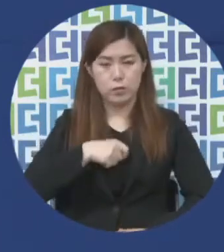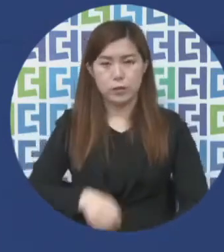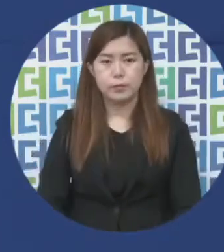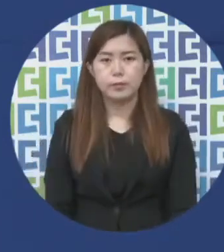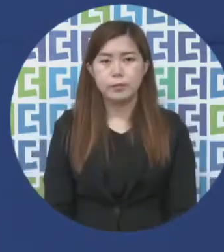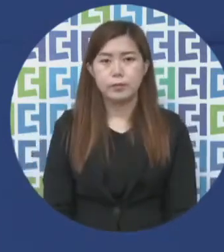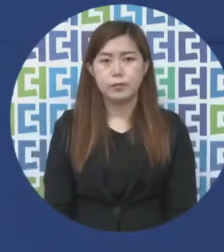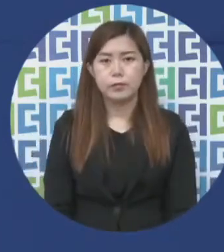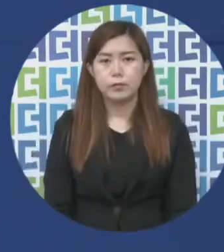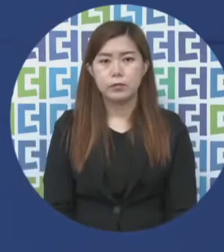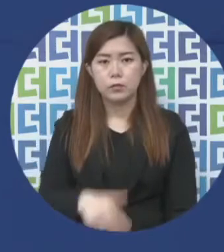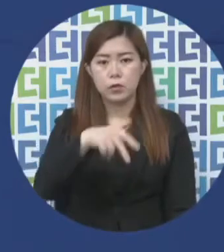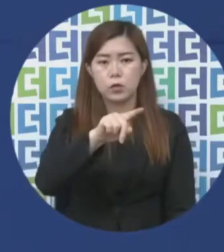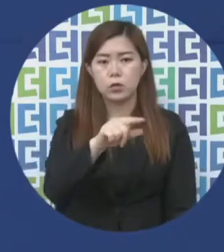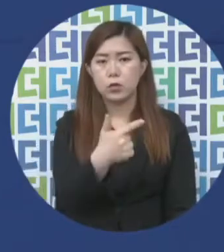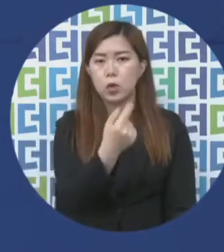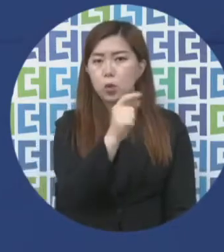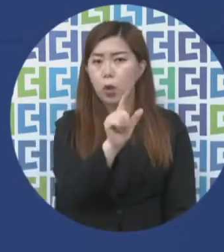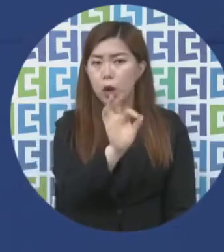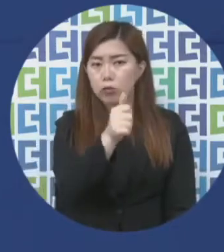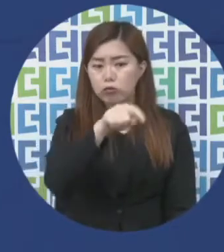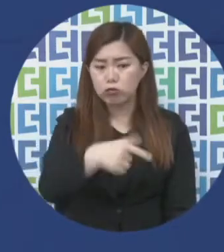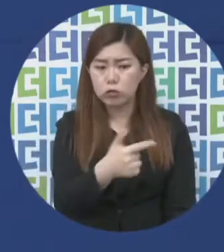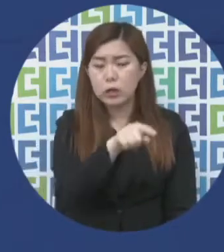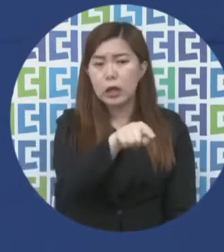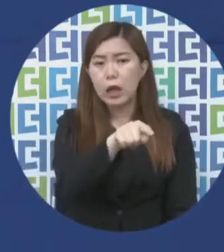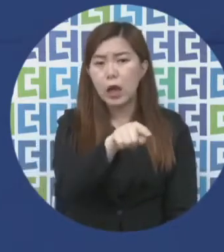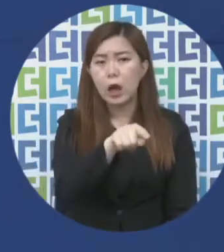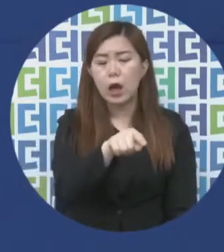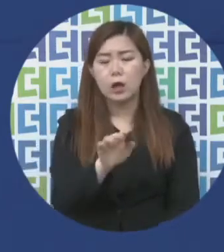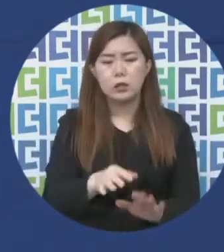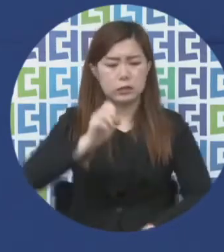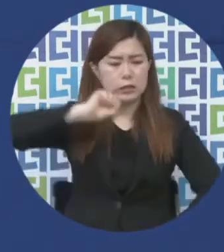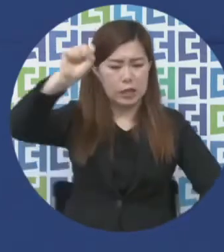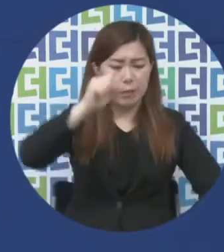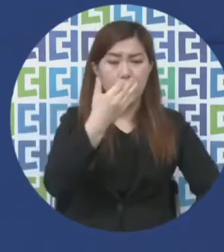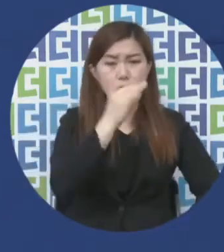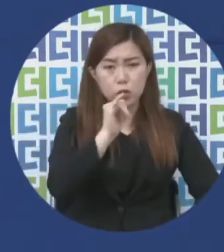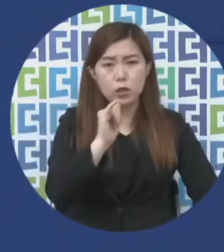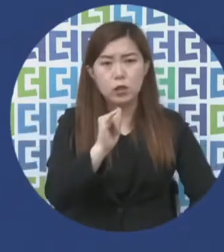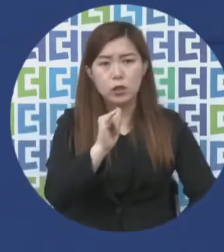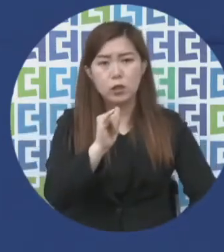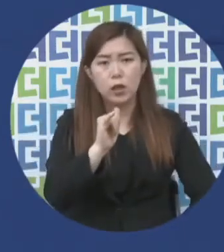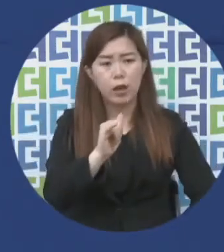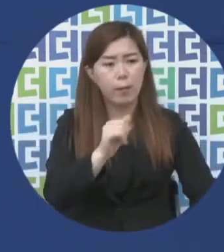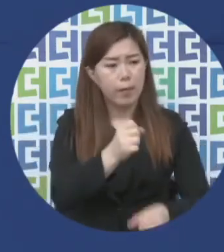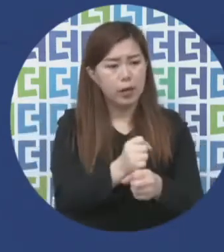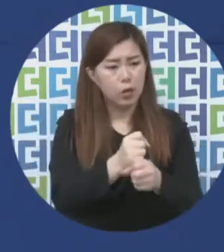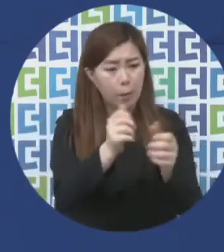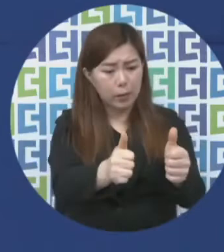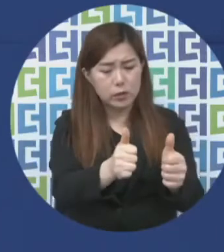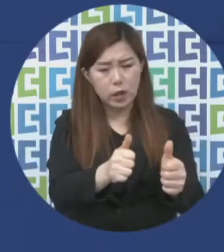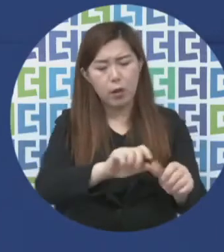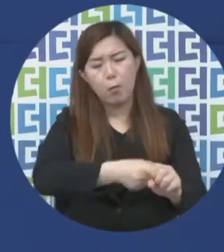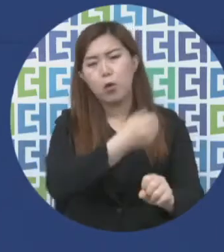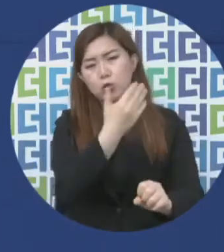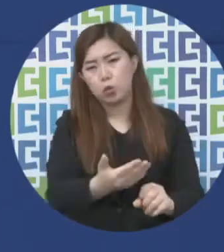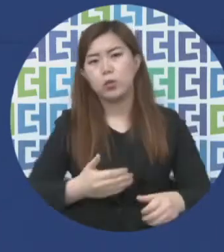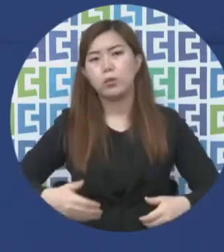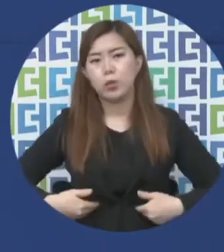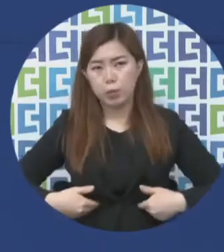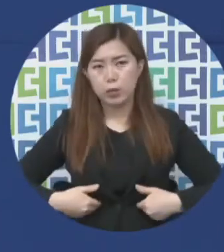풀어놓은 정광훈, 판사가 방조한 광화문 집회, 원천적으로 막는 법 만들어내겠습니다. 반드시